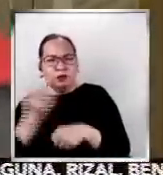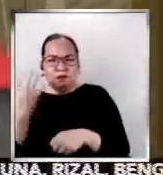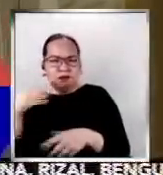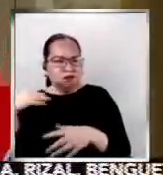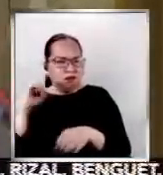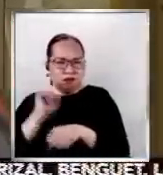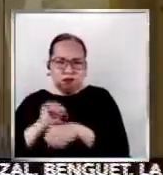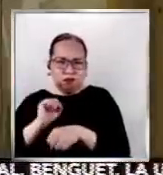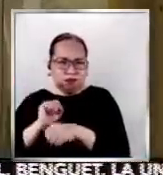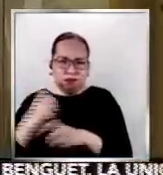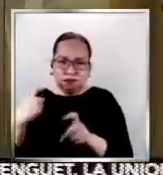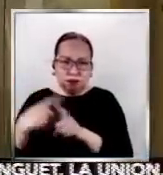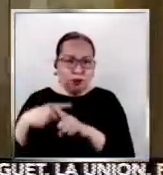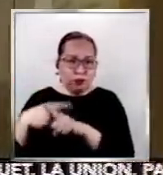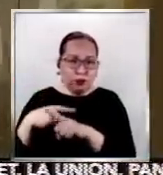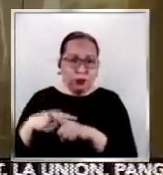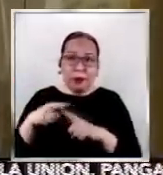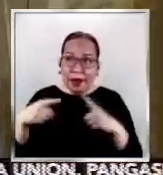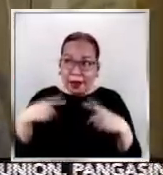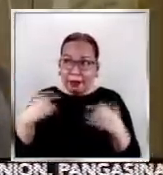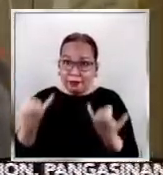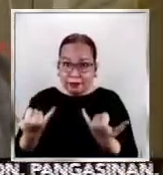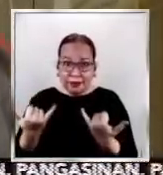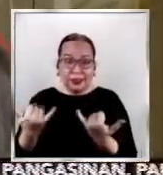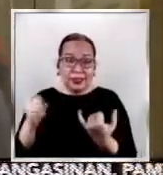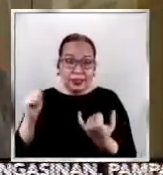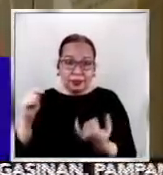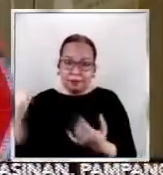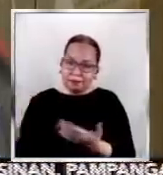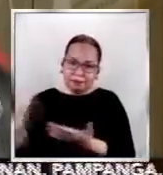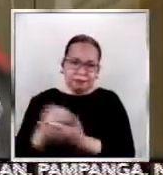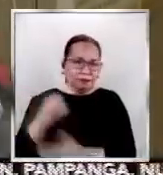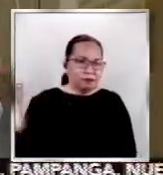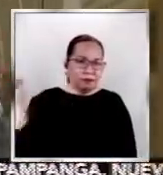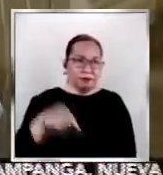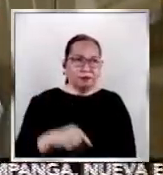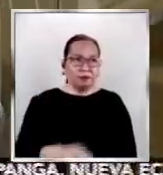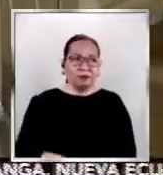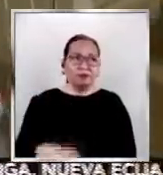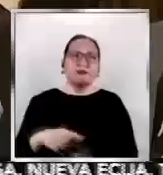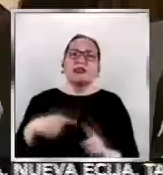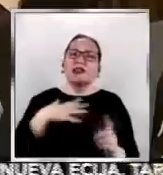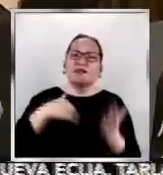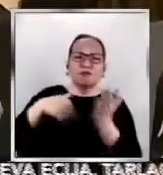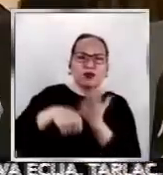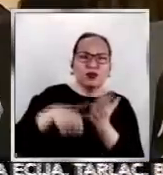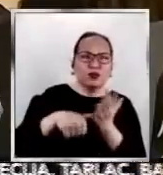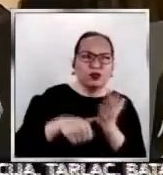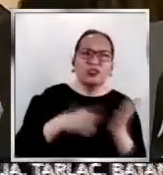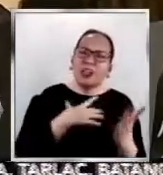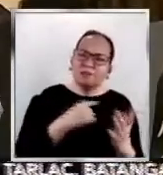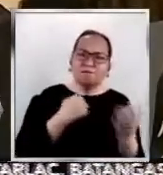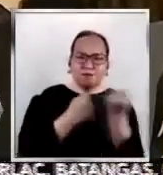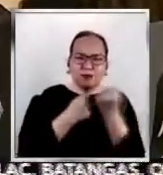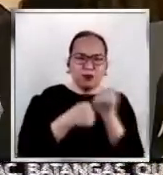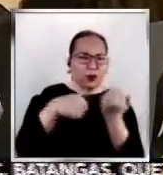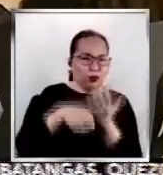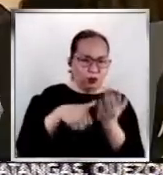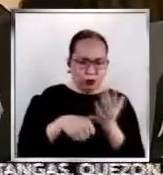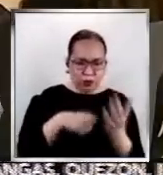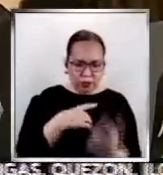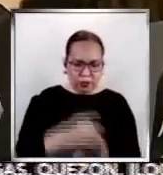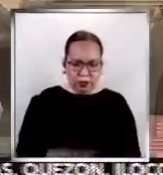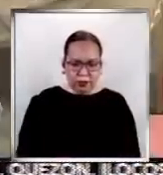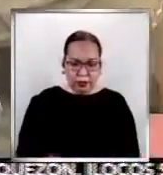may time naman na. Okay. So willing at saka ano, kailangan ko rin bumoto. Gusto ko yung bumoto ko eh. Ayon sa COMELEC Marikina, sa